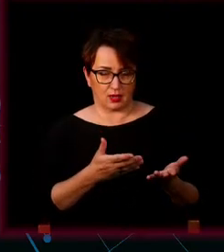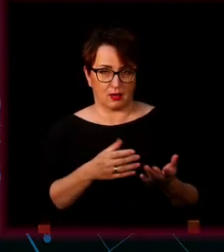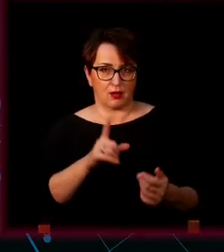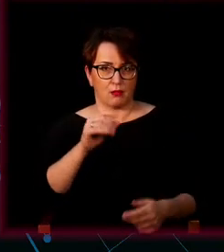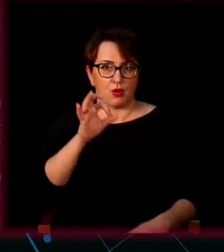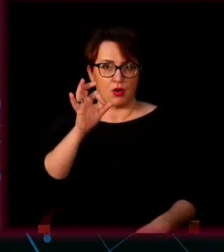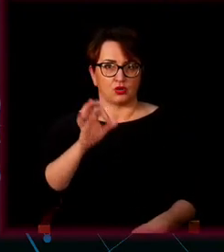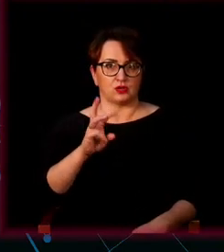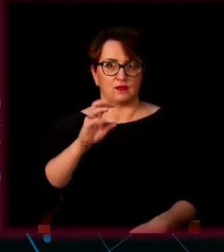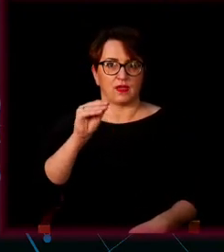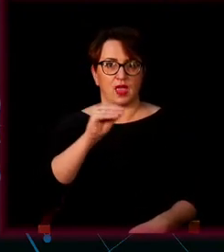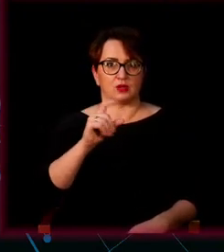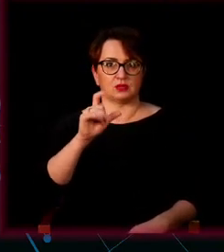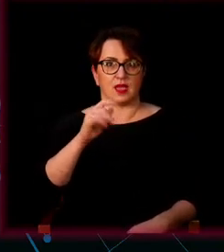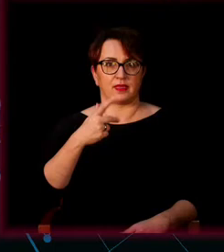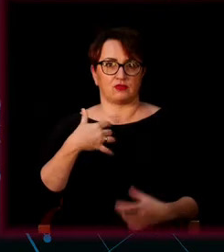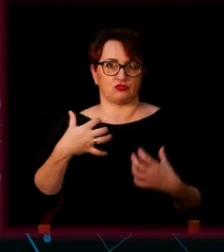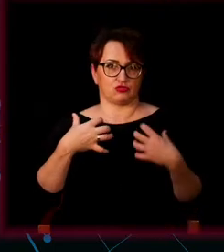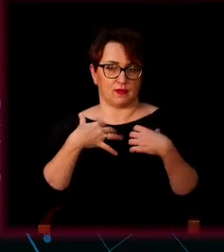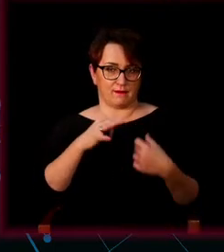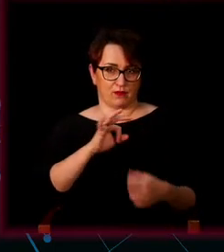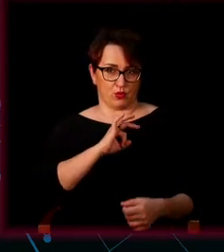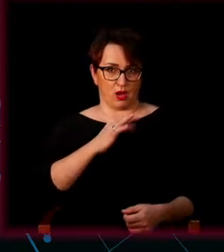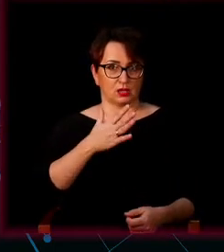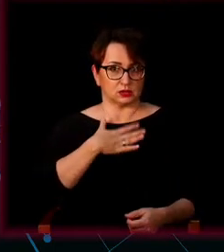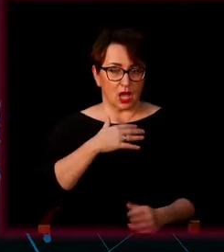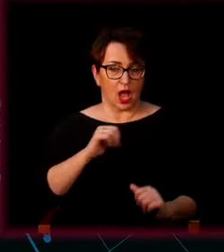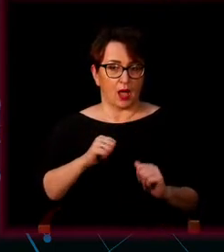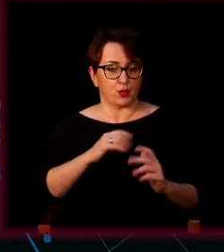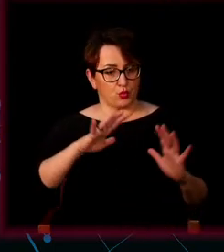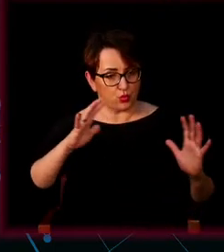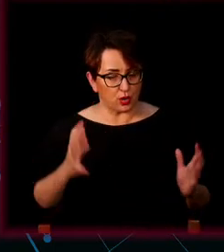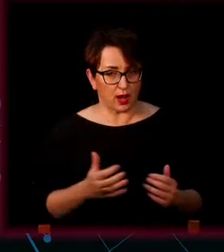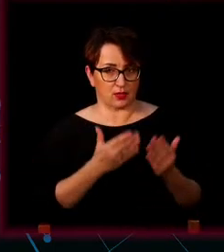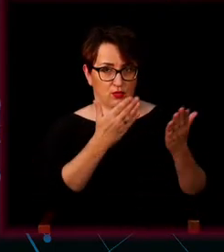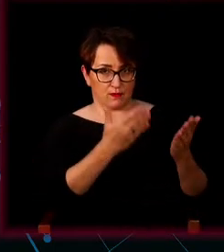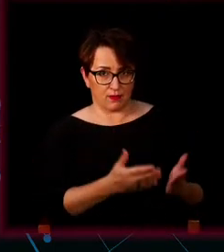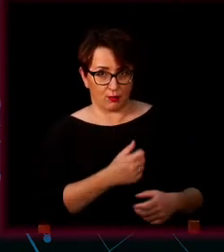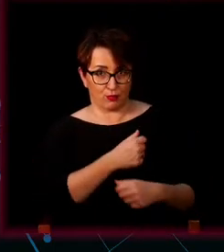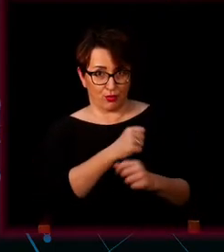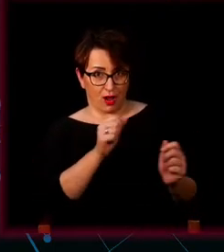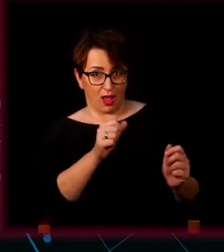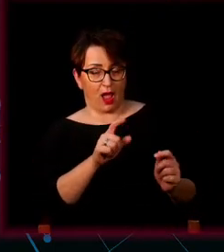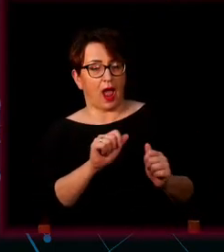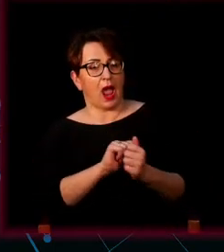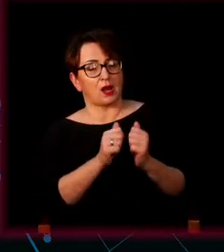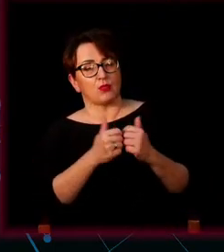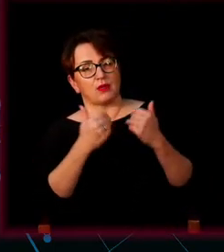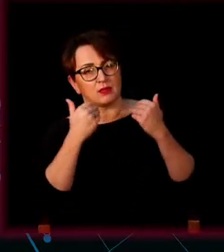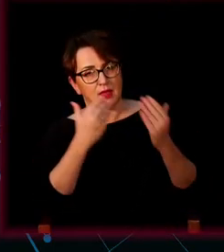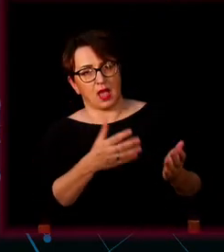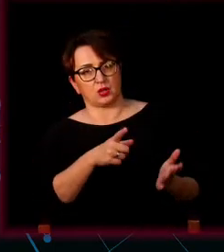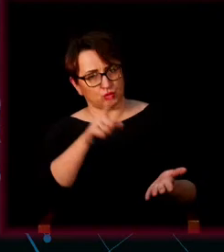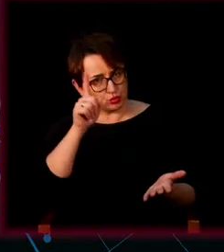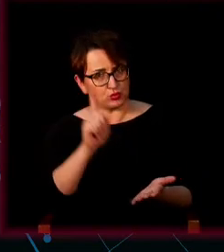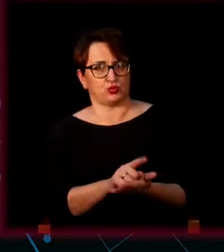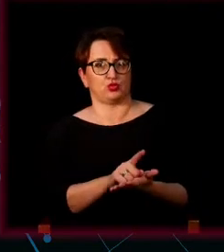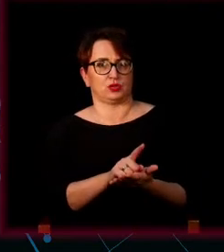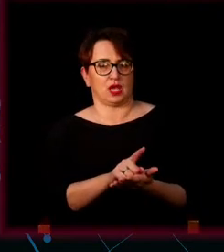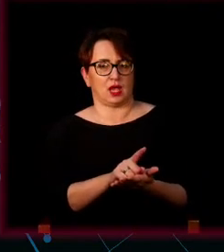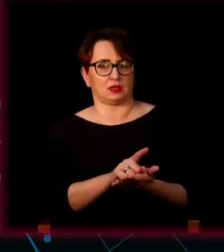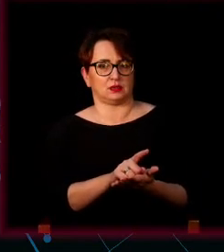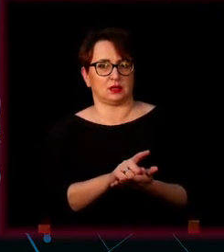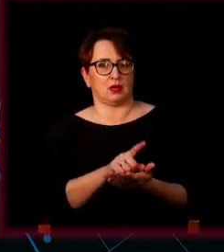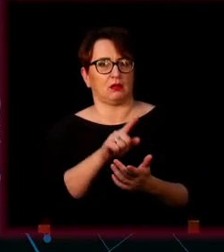który poświęca swoje życie, żeby w pewnym sensie nie tyle uratować życie Genli Aya, co też pozwolić mu odnieść ten sukces,